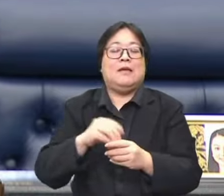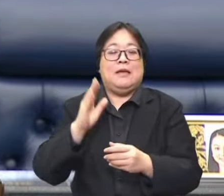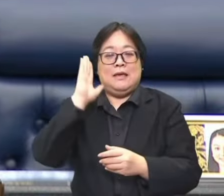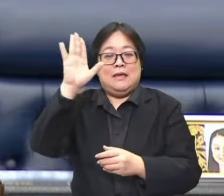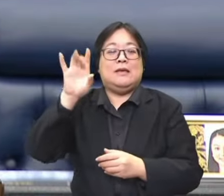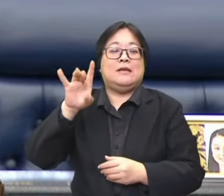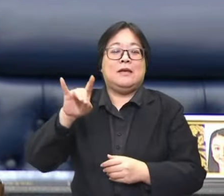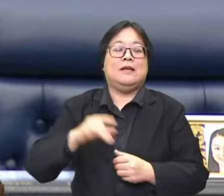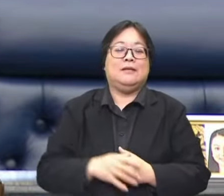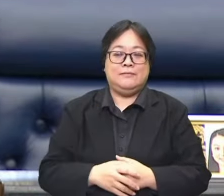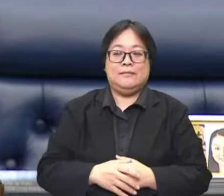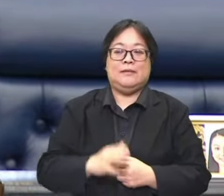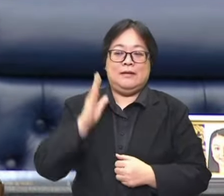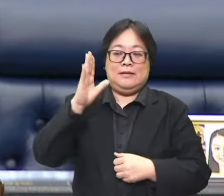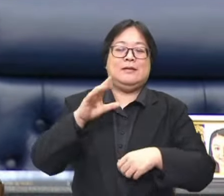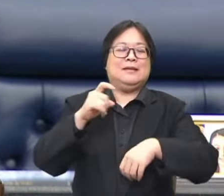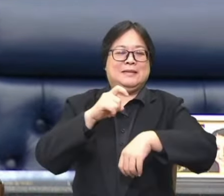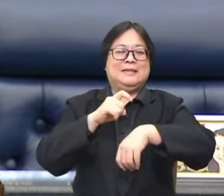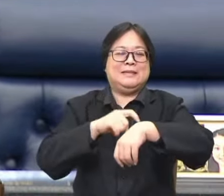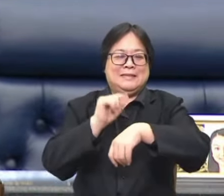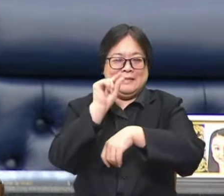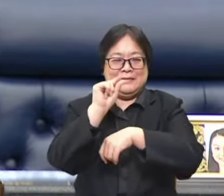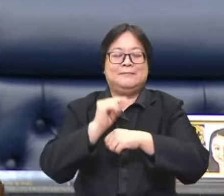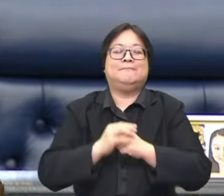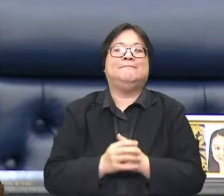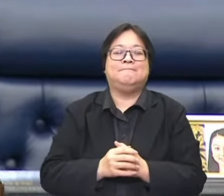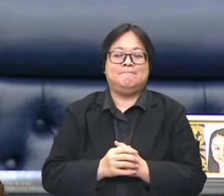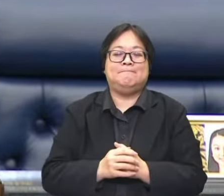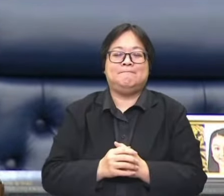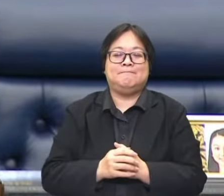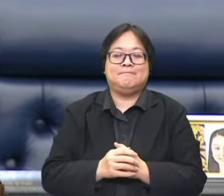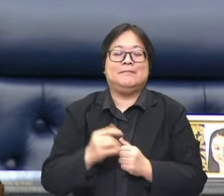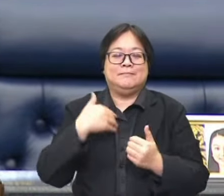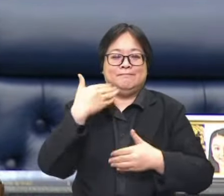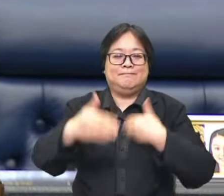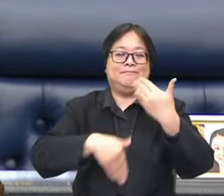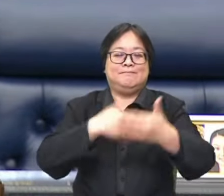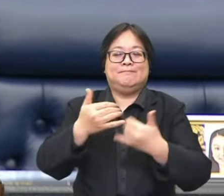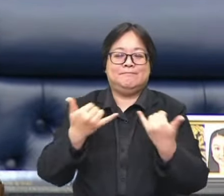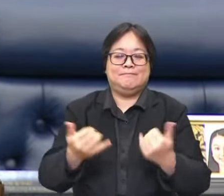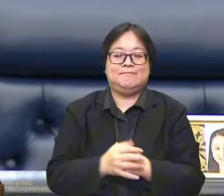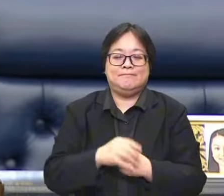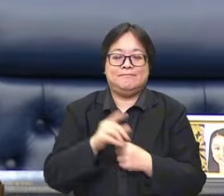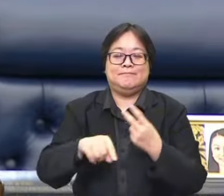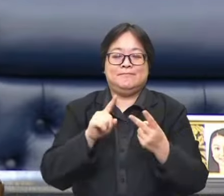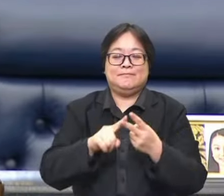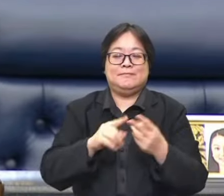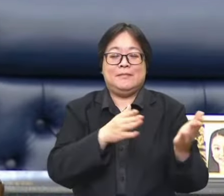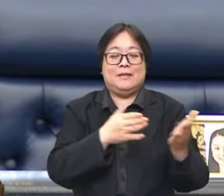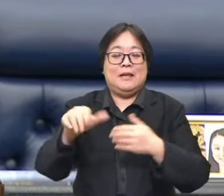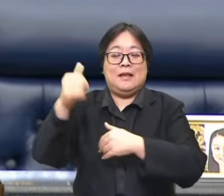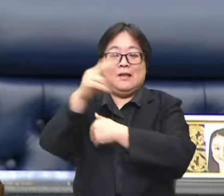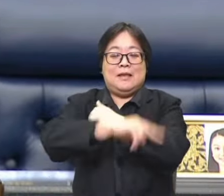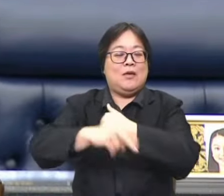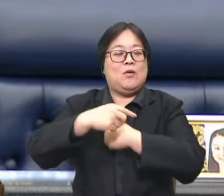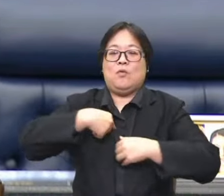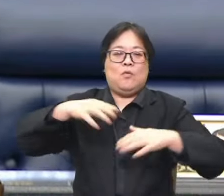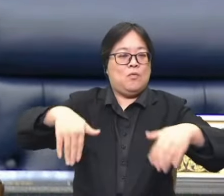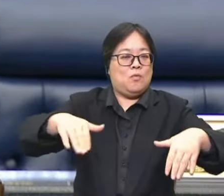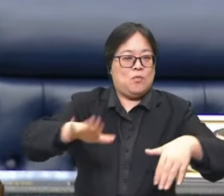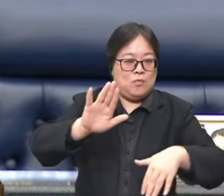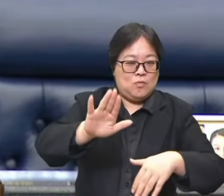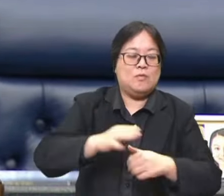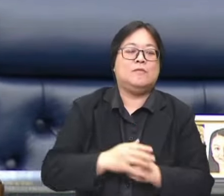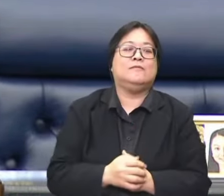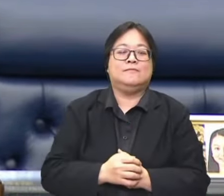pemetaan itu mungkin akan mengambil sedikit masa dan sedang dijalankan. Tentang perancangan negeri lain itu saya tak pasti Yang Berhormat,